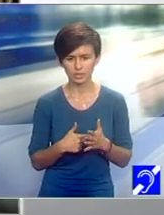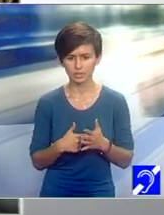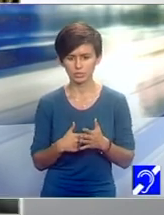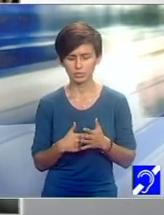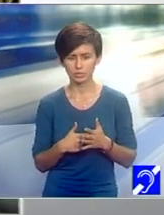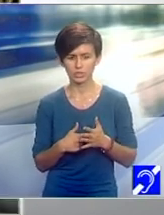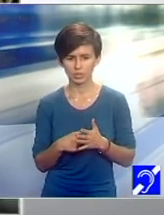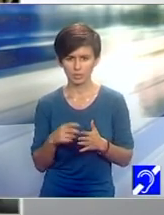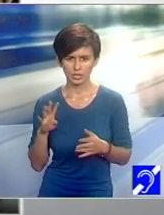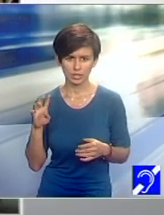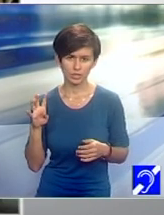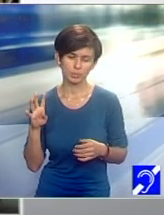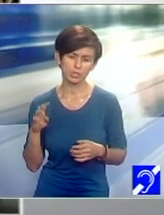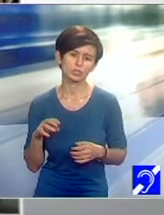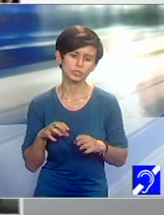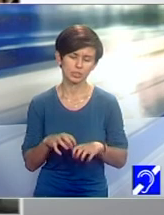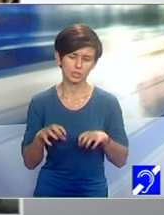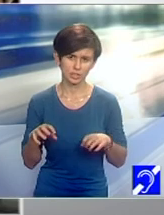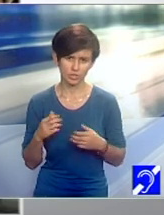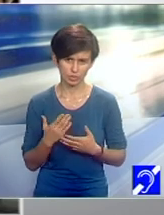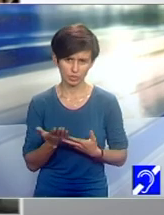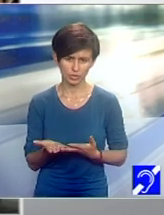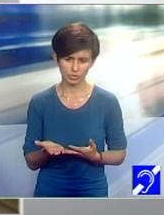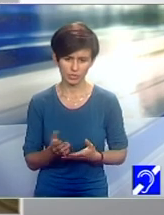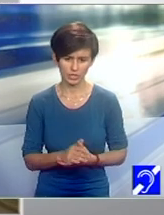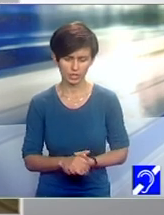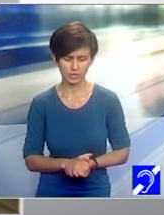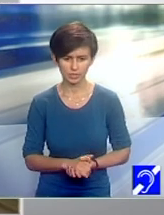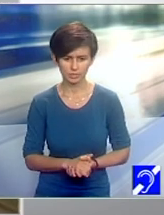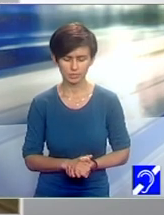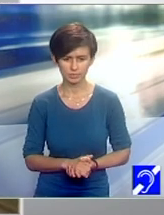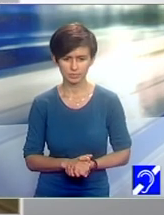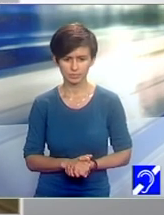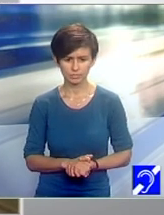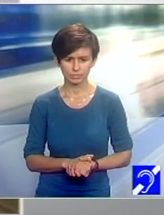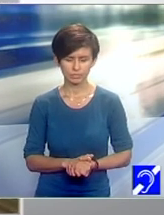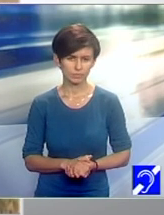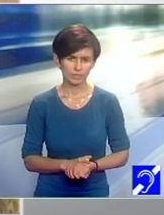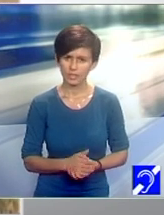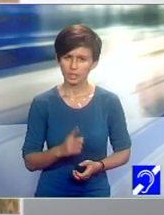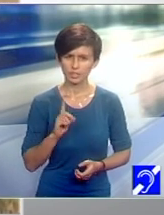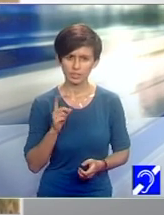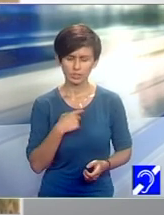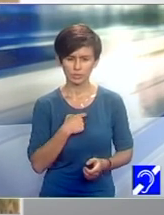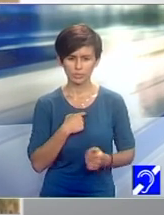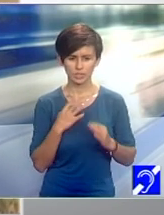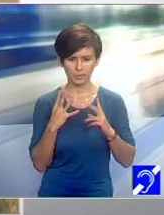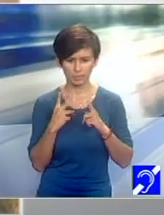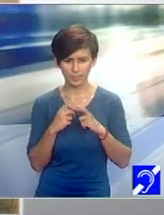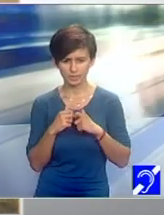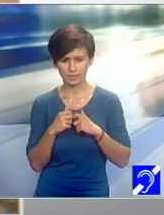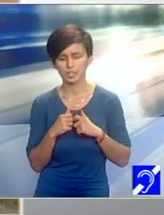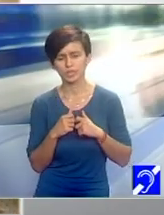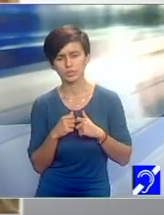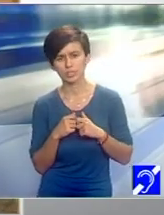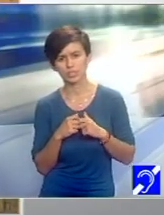2400-2500 de locuri acordate. Evident, nu putem măsura an de an și